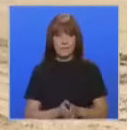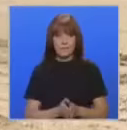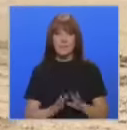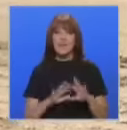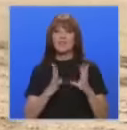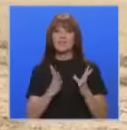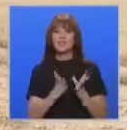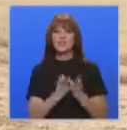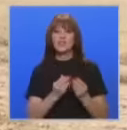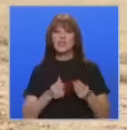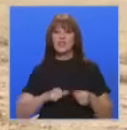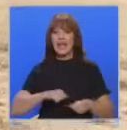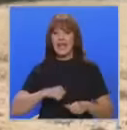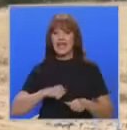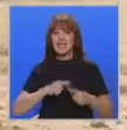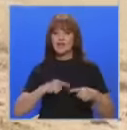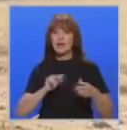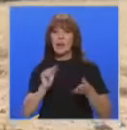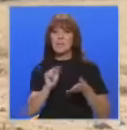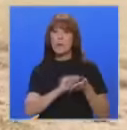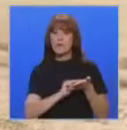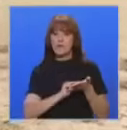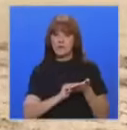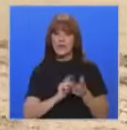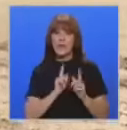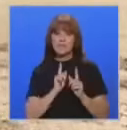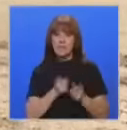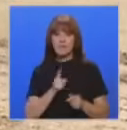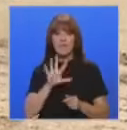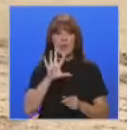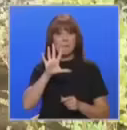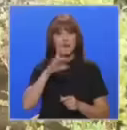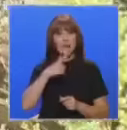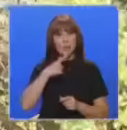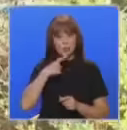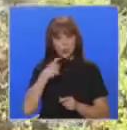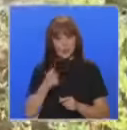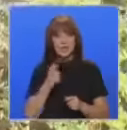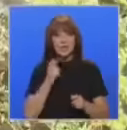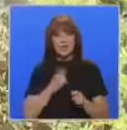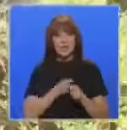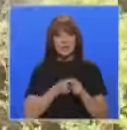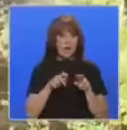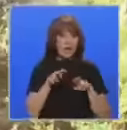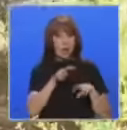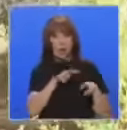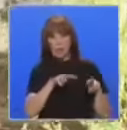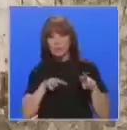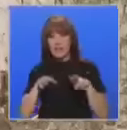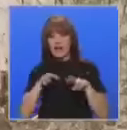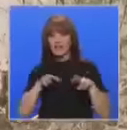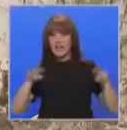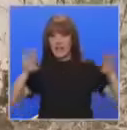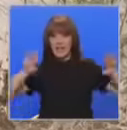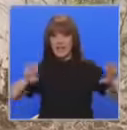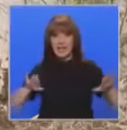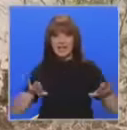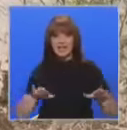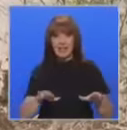Всичките язовири по предписание на 5 години трябва да се прави обследване на стената. Не са